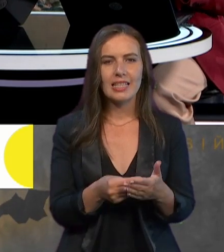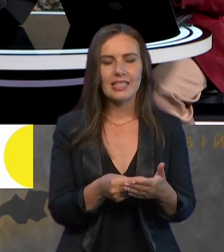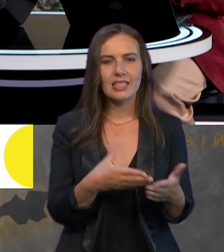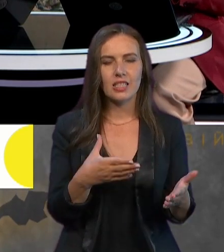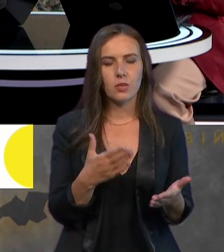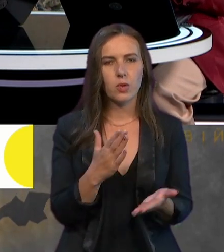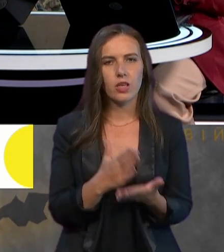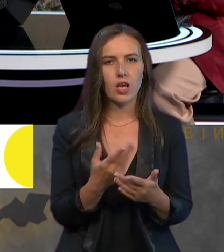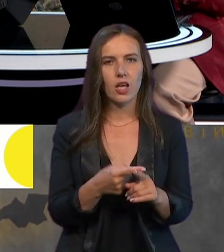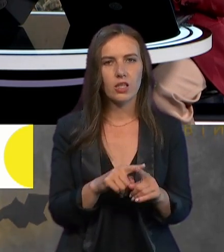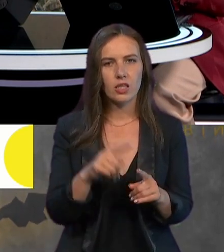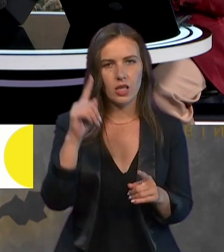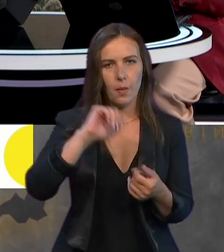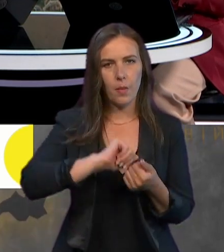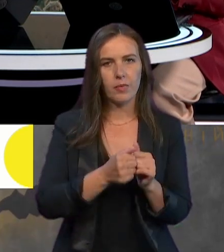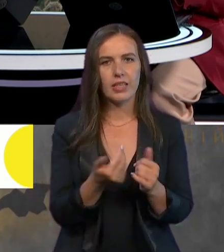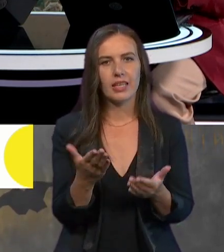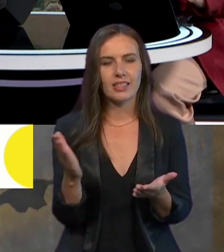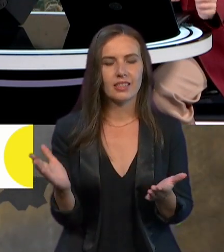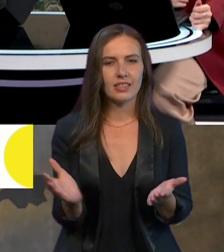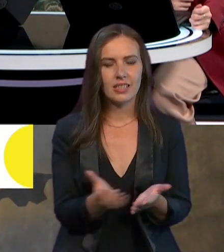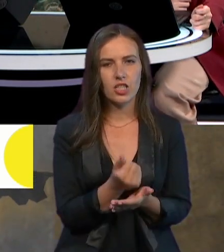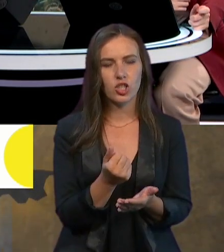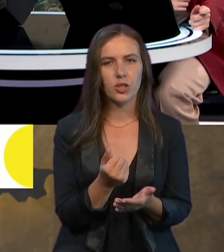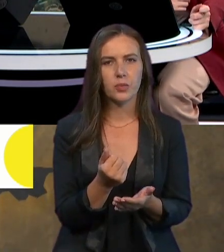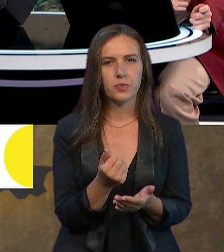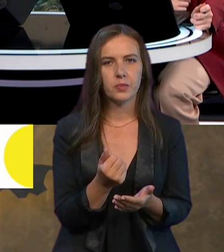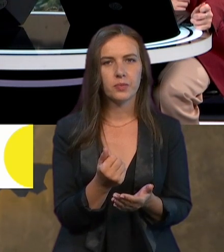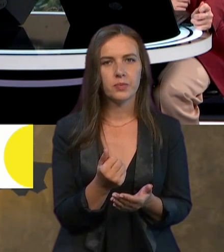наскільки цінними є ці пам'ятки, які вони знайшли?